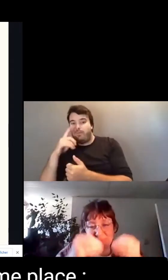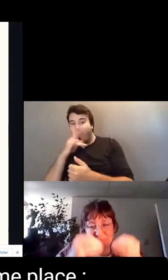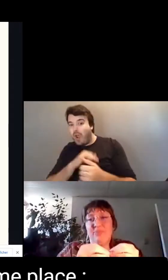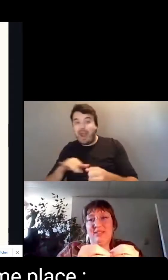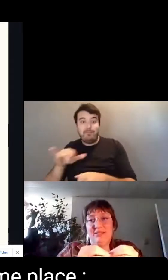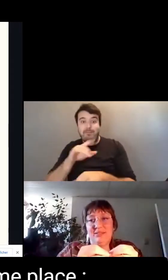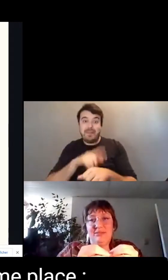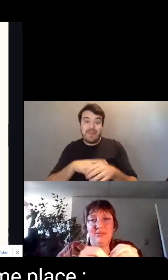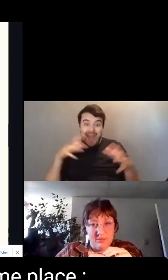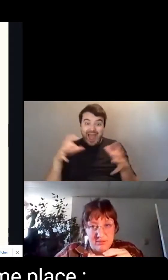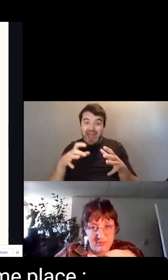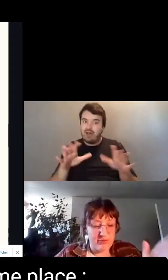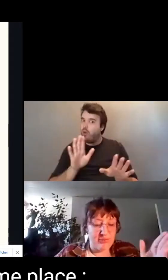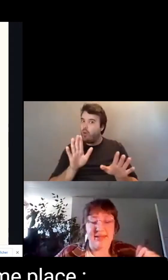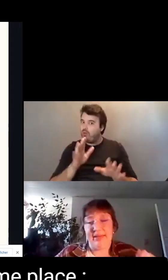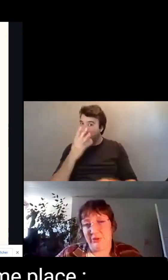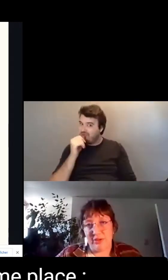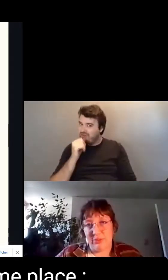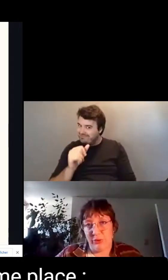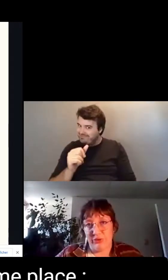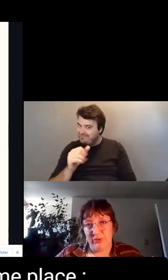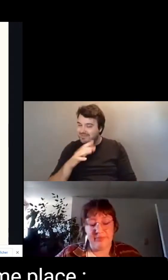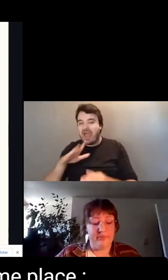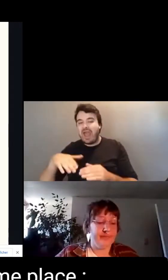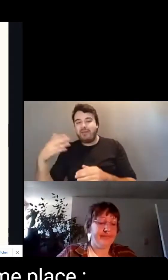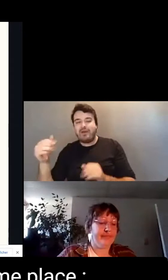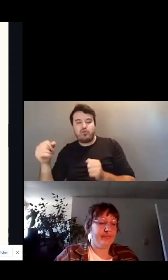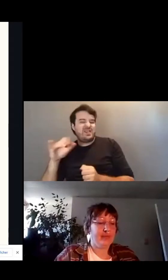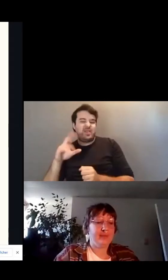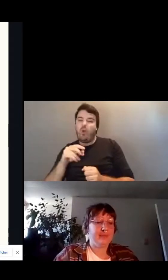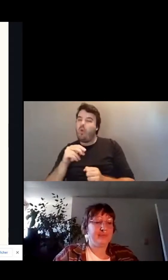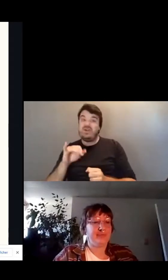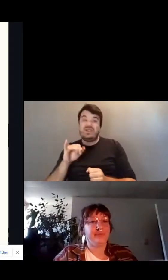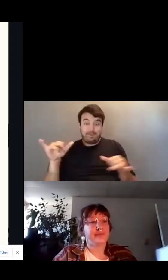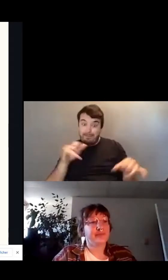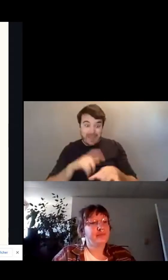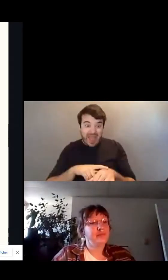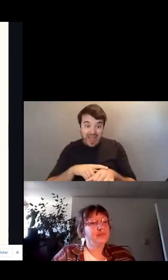même temps à la même place. Votre bêta-carte ne sera pas contente.